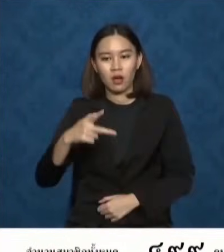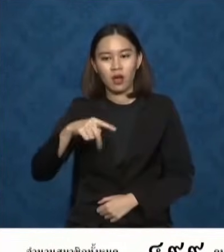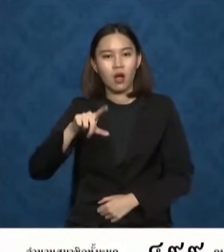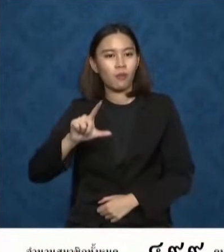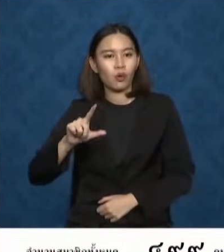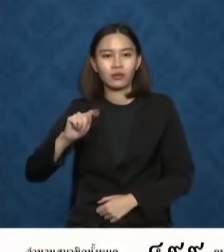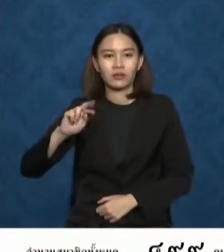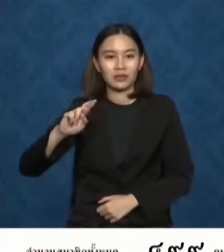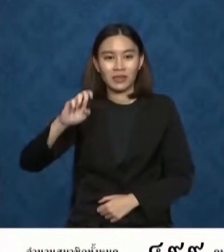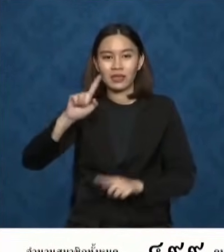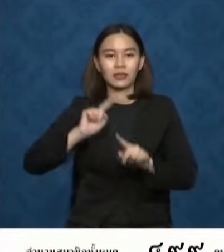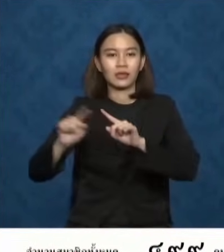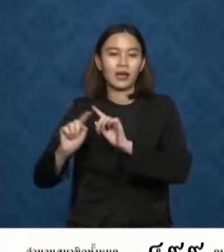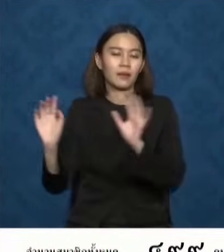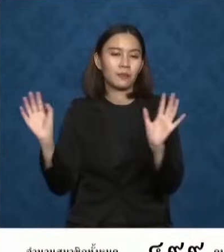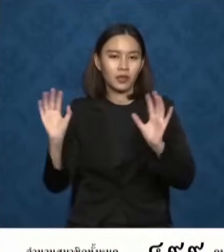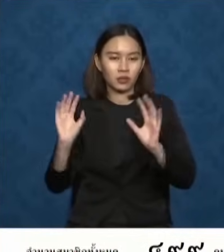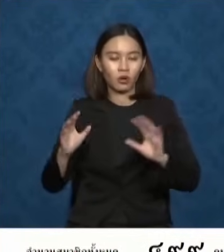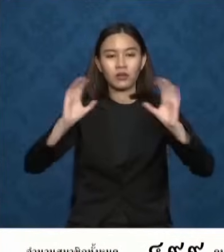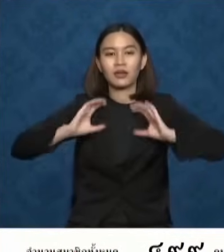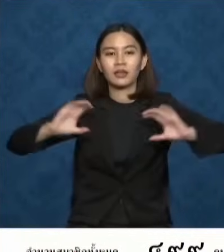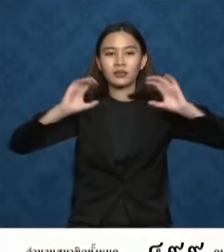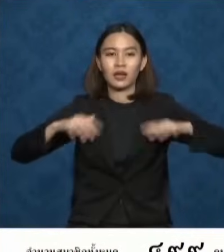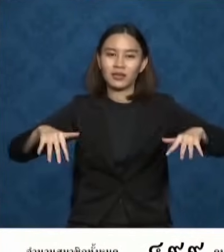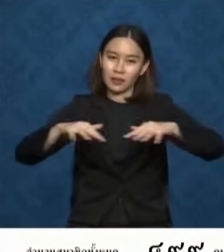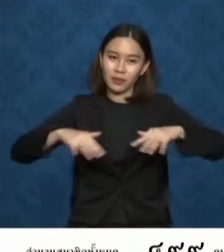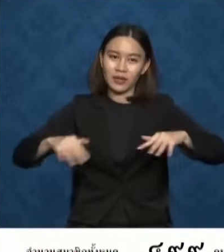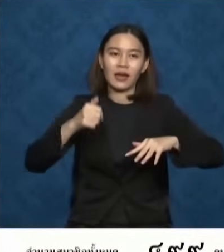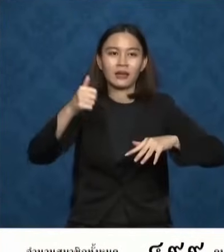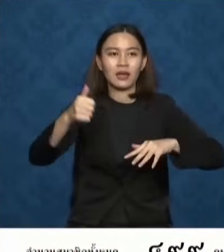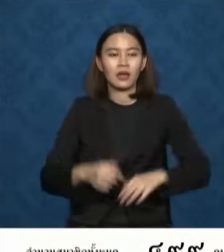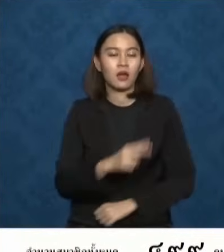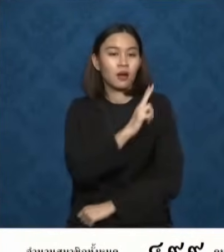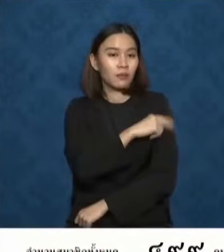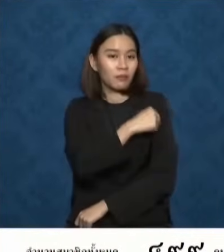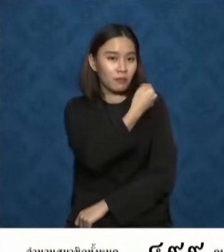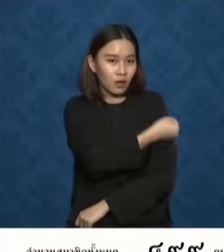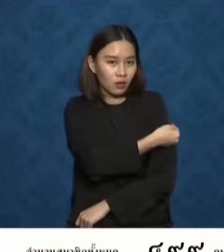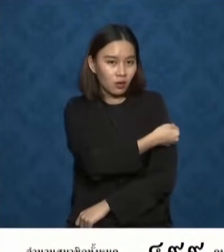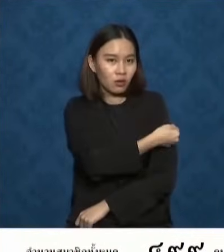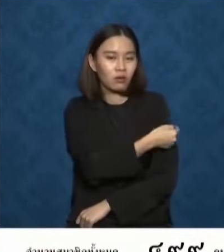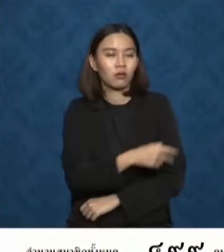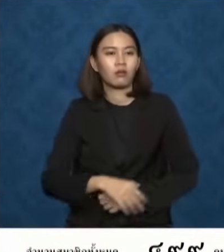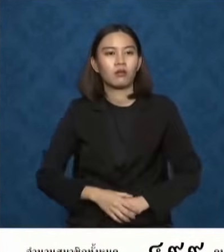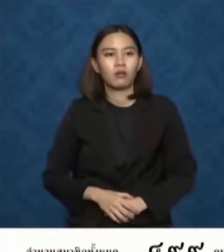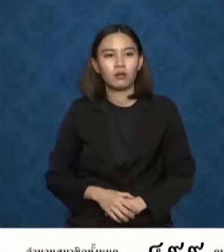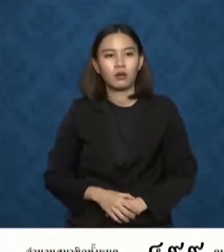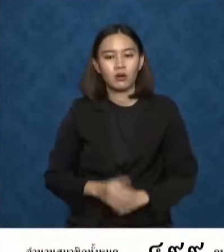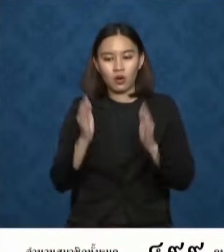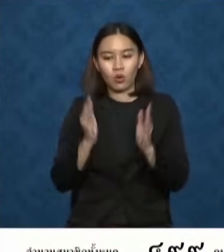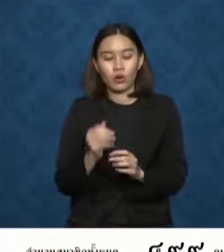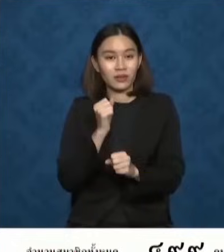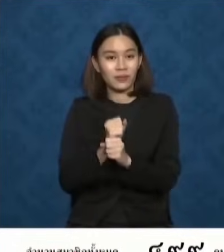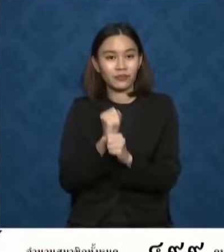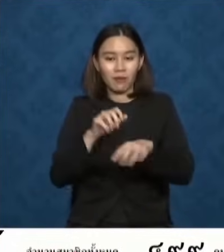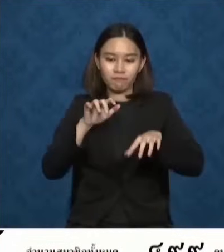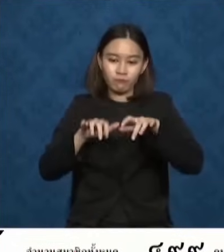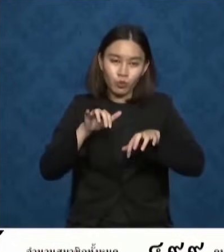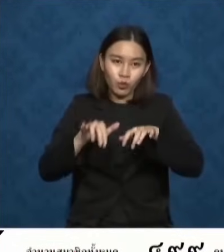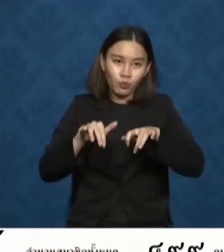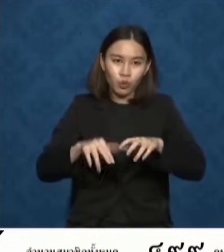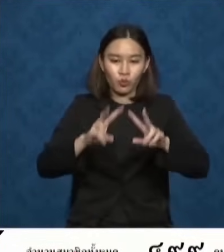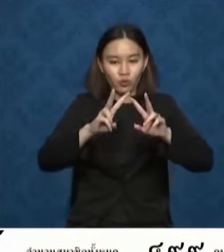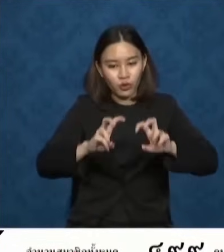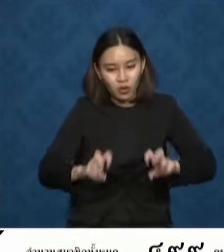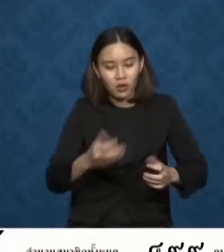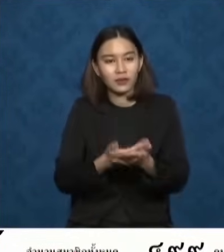ไม่ก็คือข้าการพลเรือนธรรมดาเช่นแพทย์เช่นหมอเจ้าหน้าที่ธุรการเจ้าหน้าที่วิเค